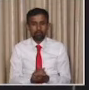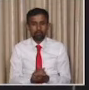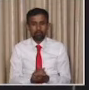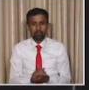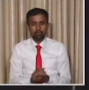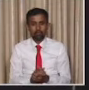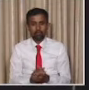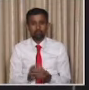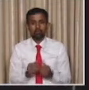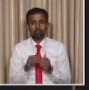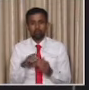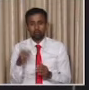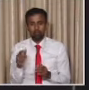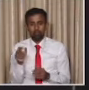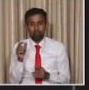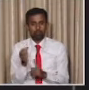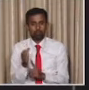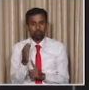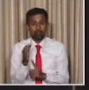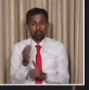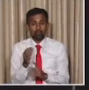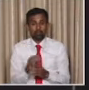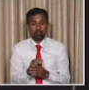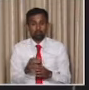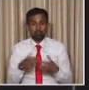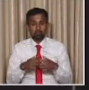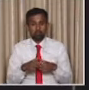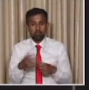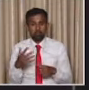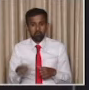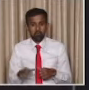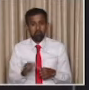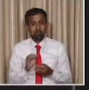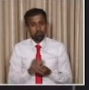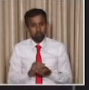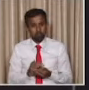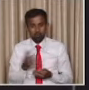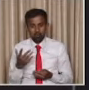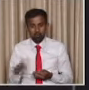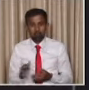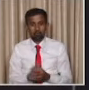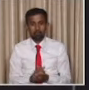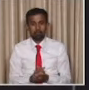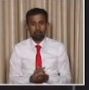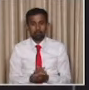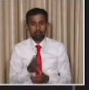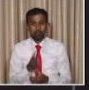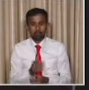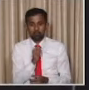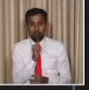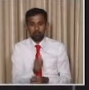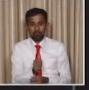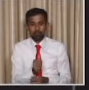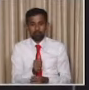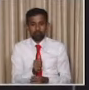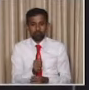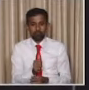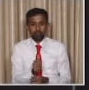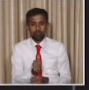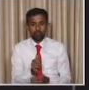ma jana tiba tiba runte ko itarjani tibuna e manatang e kim beiruna. Mega tamai yata arte. Enang